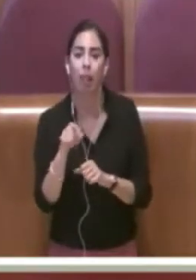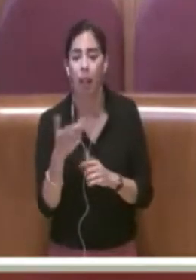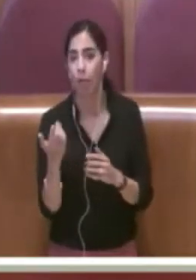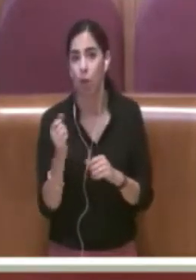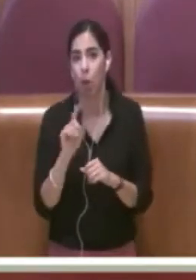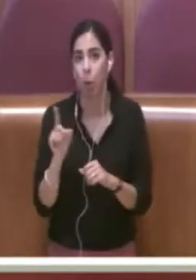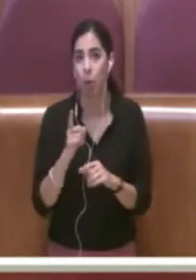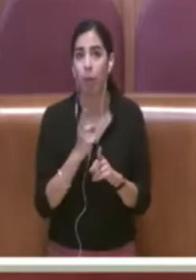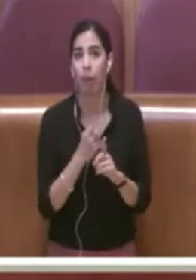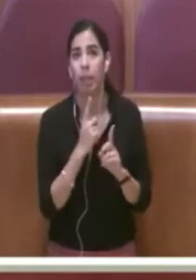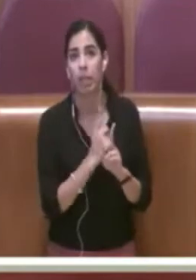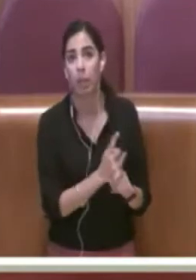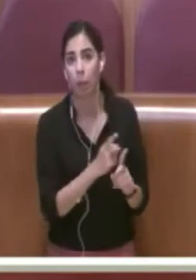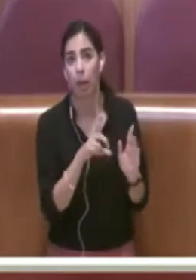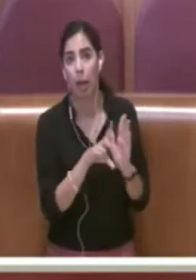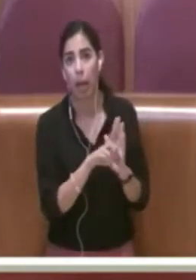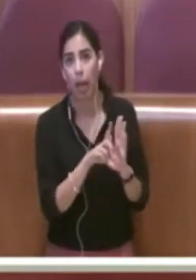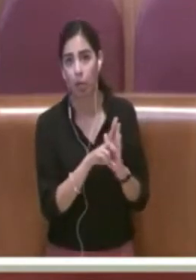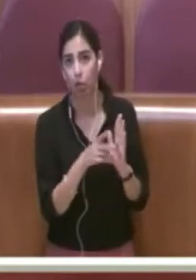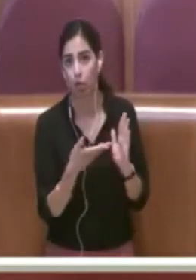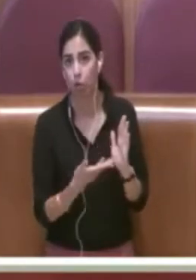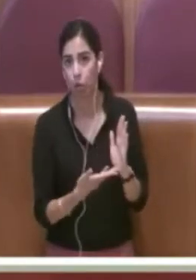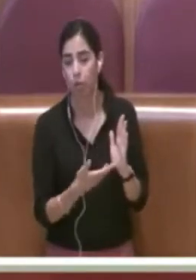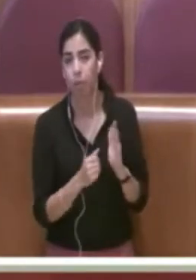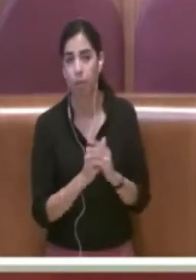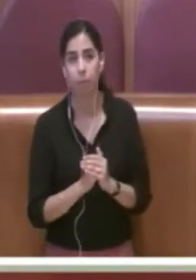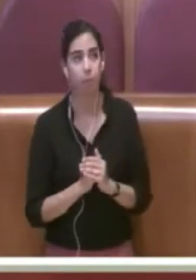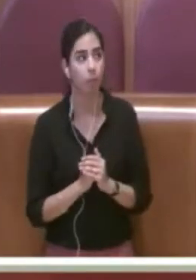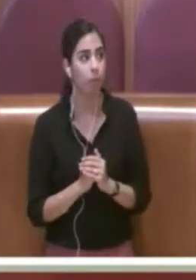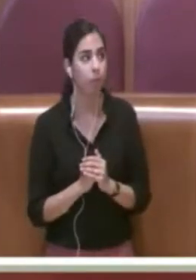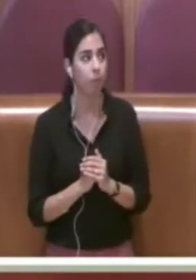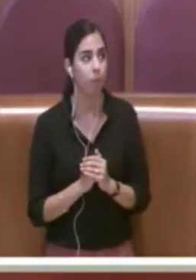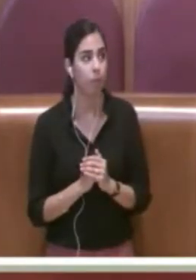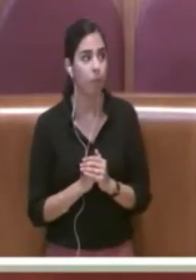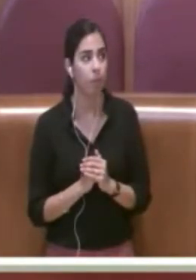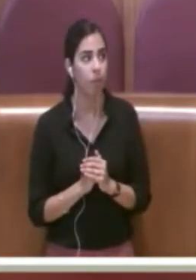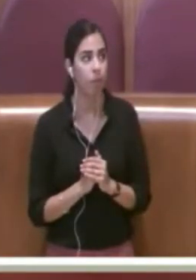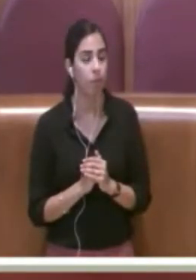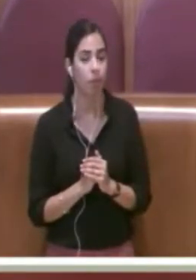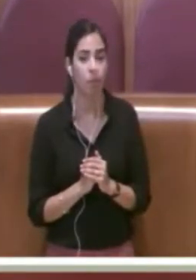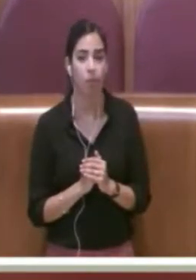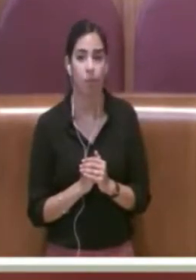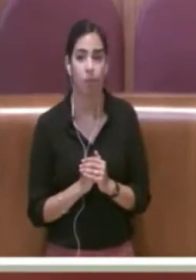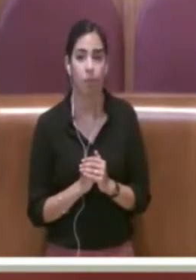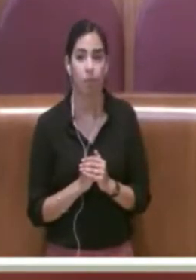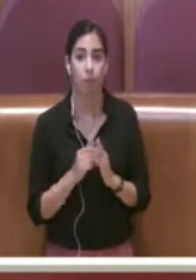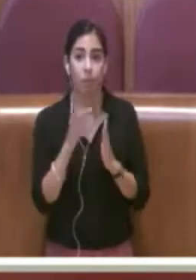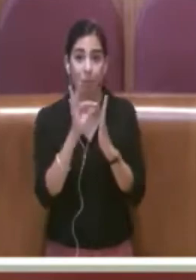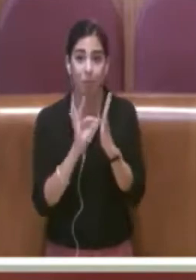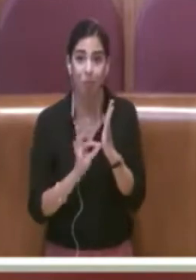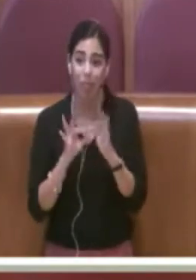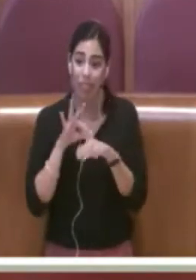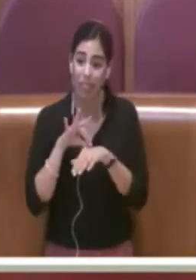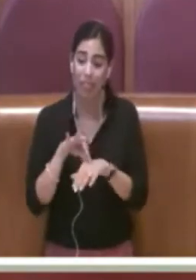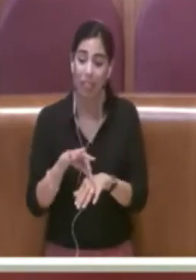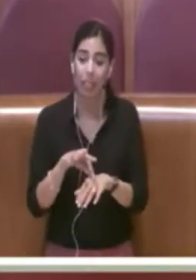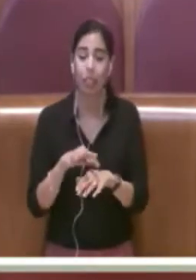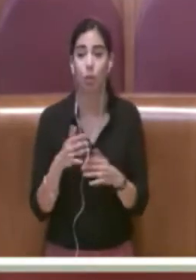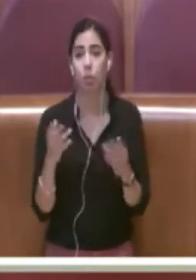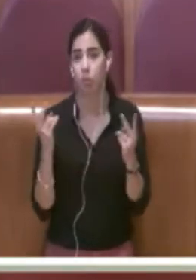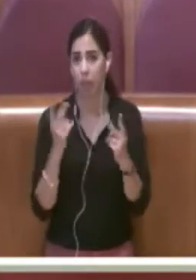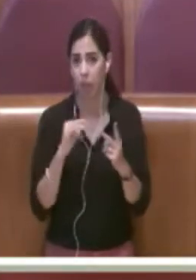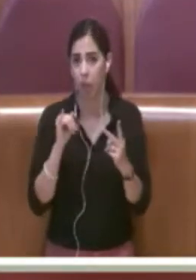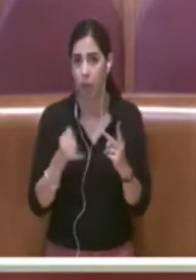sono le norme e le norme devono essere rispettate. Linee di indirizzo, sì, è vero,